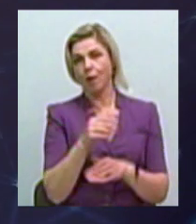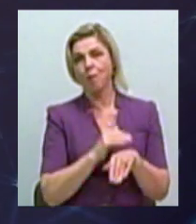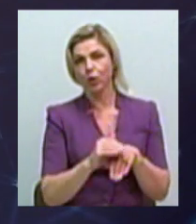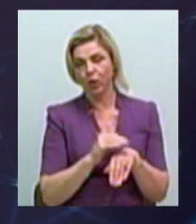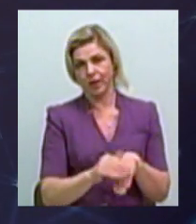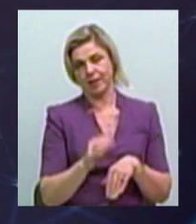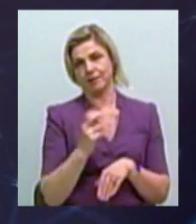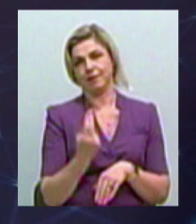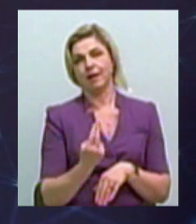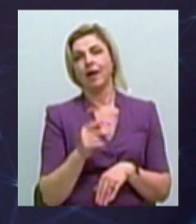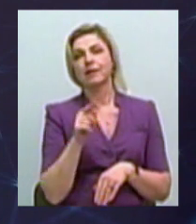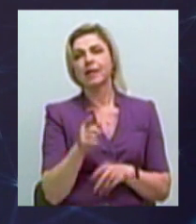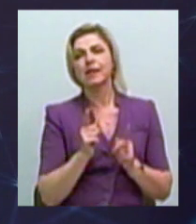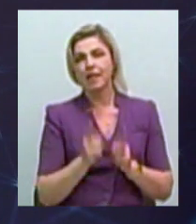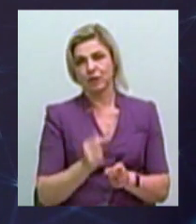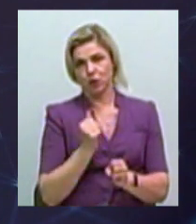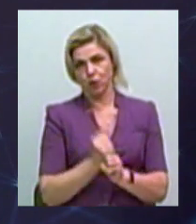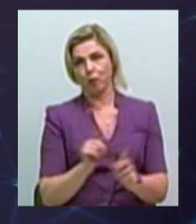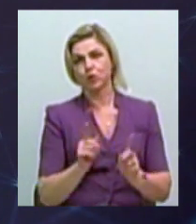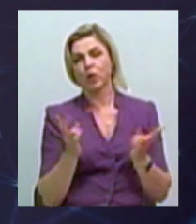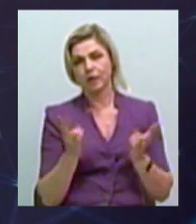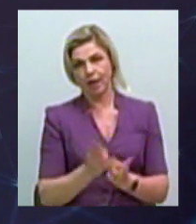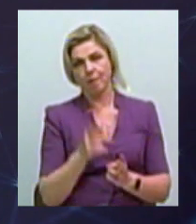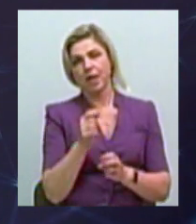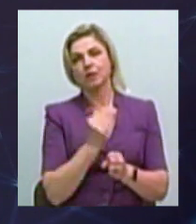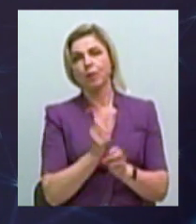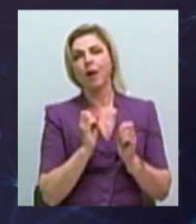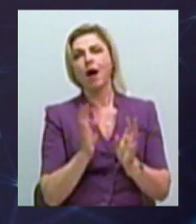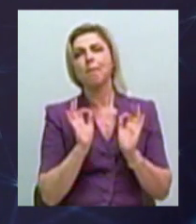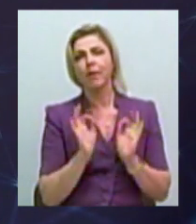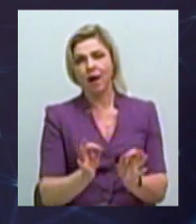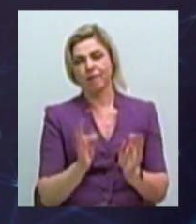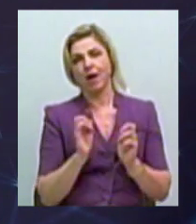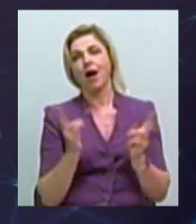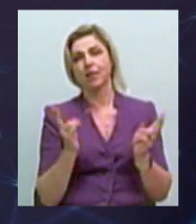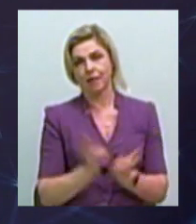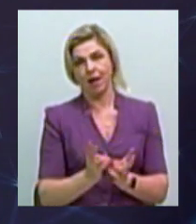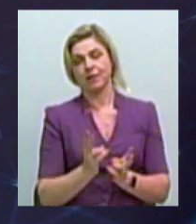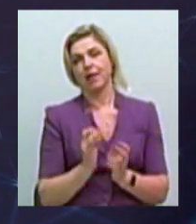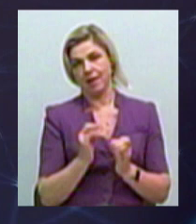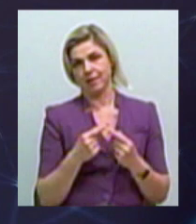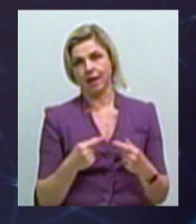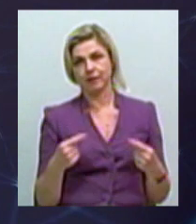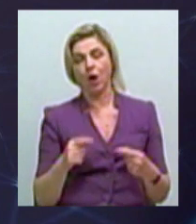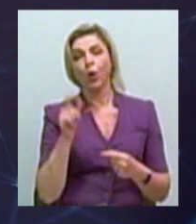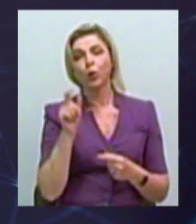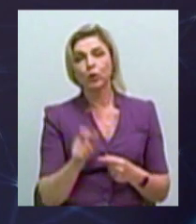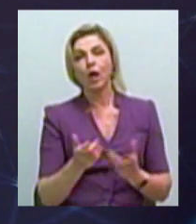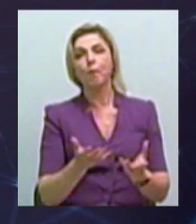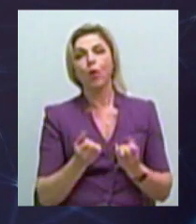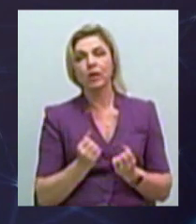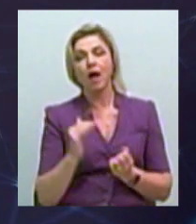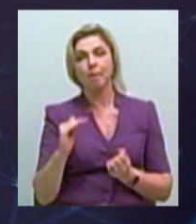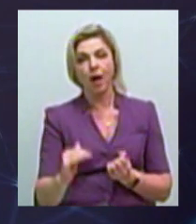ти дійсно зробив те, що треба, ти зробила це, як годиться, і так далі, і тому подібне. Людина отримує,